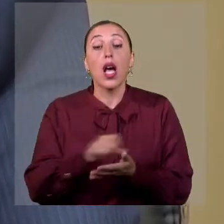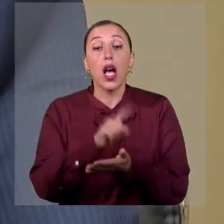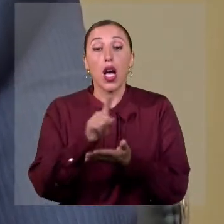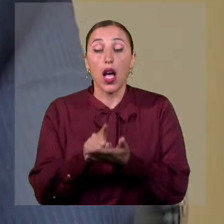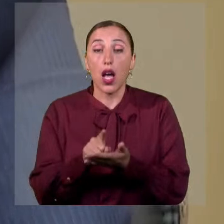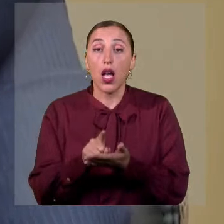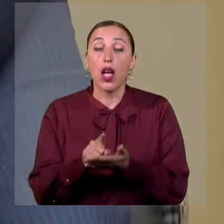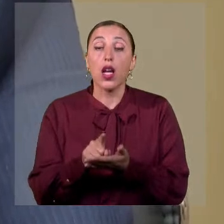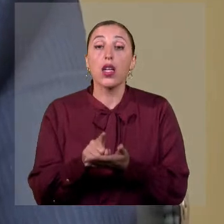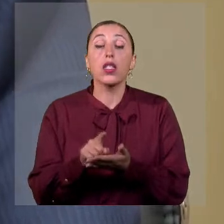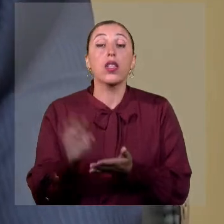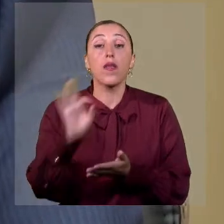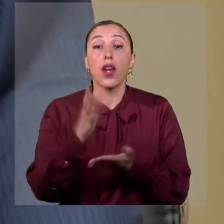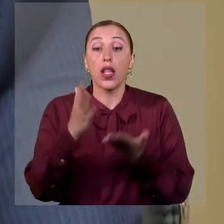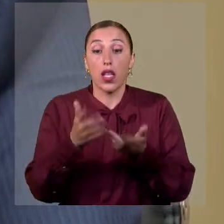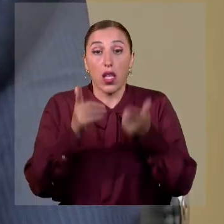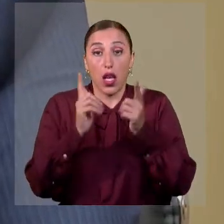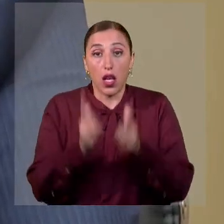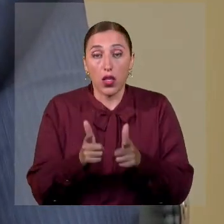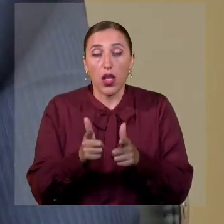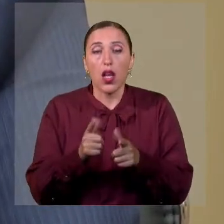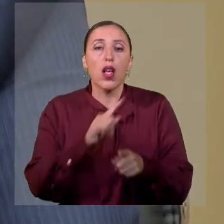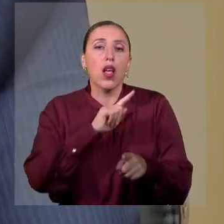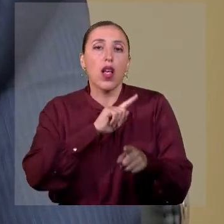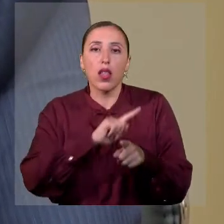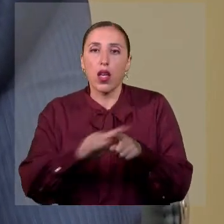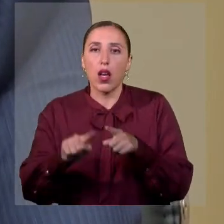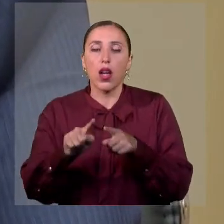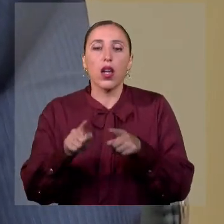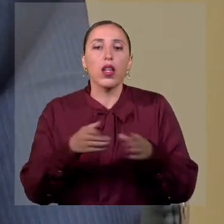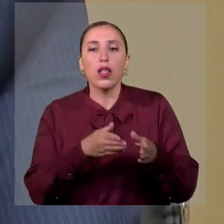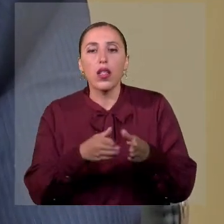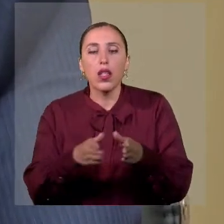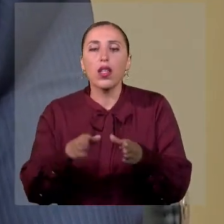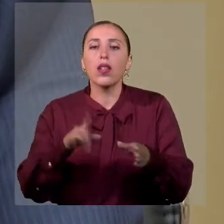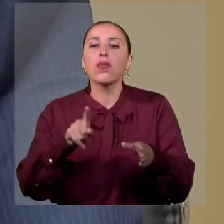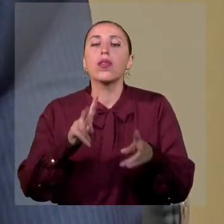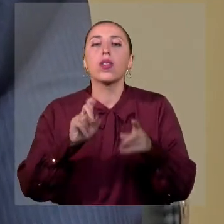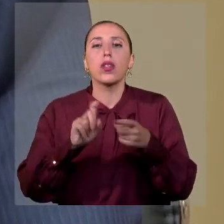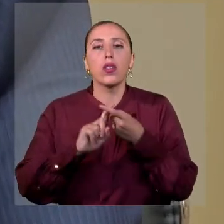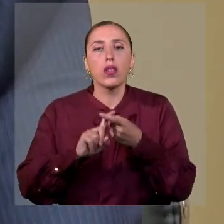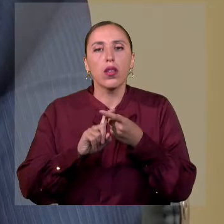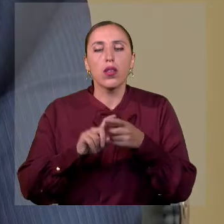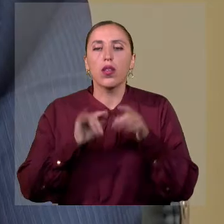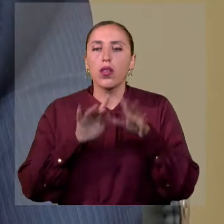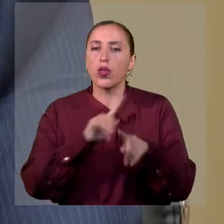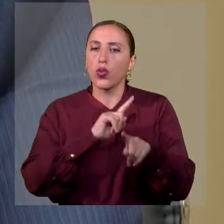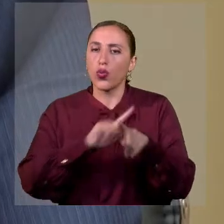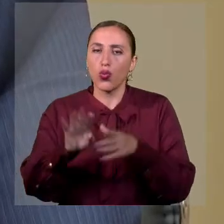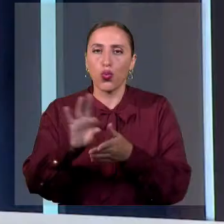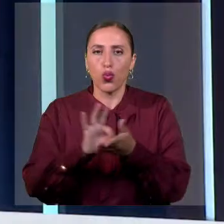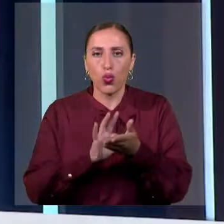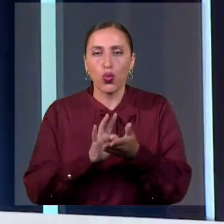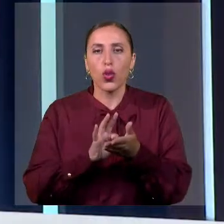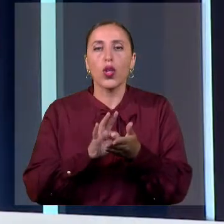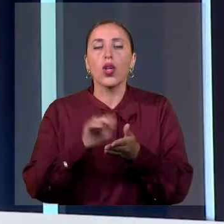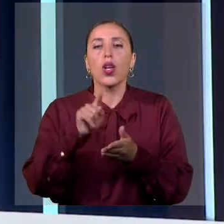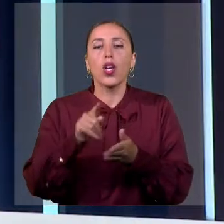և երթուղիների հարցը կլուծենք, և գործնական ճանապարհների բացման հարցը